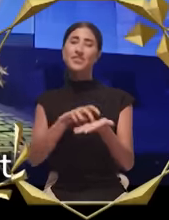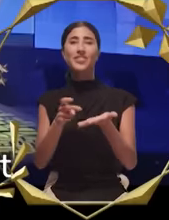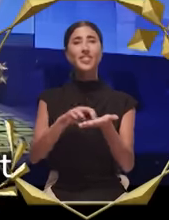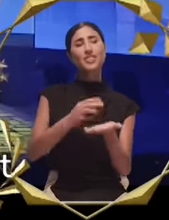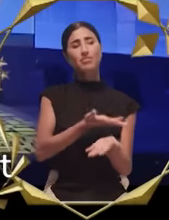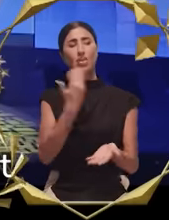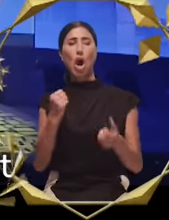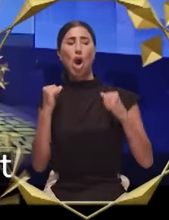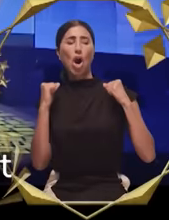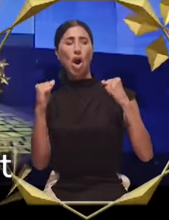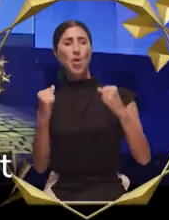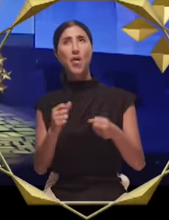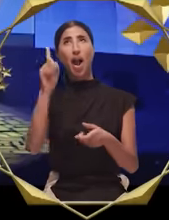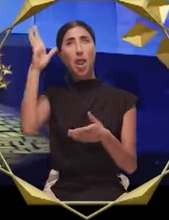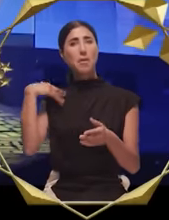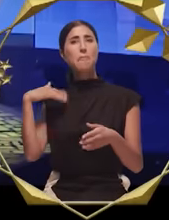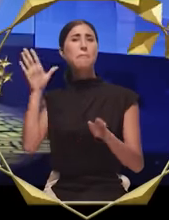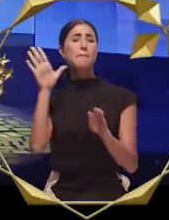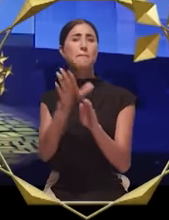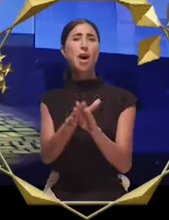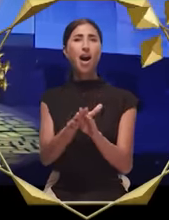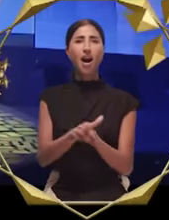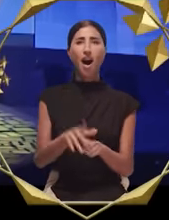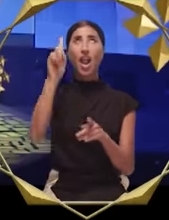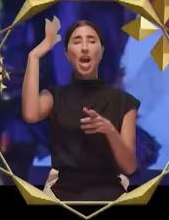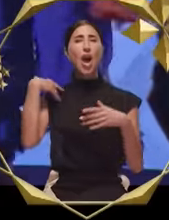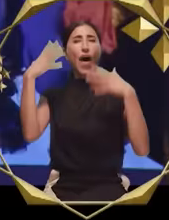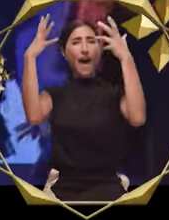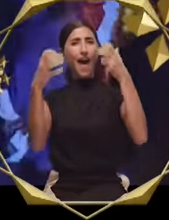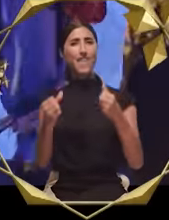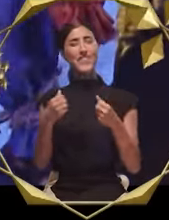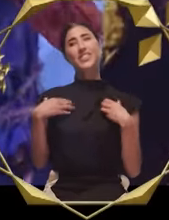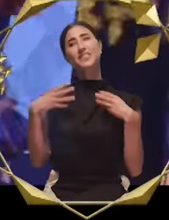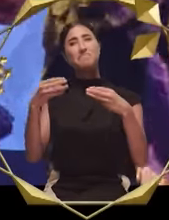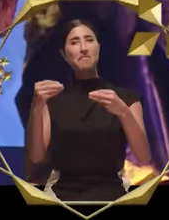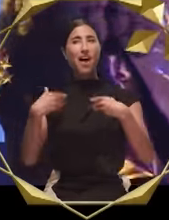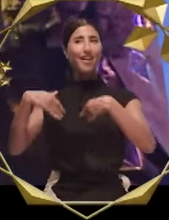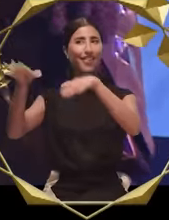خلق الأم يا رب الموال لا لا لا لا لا لا لا